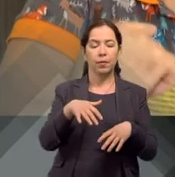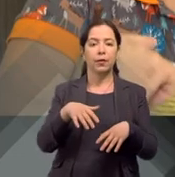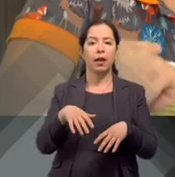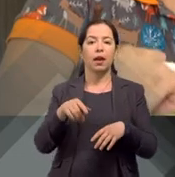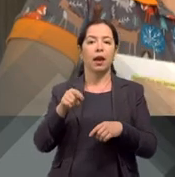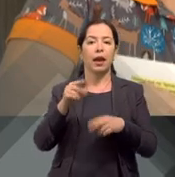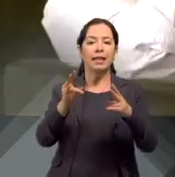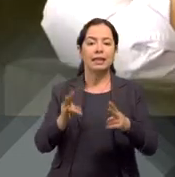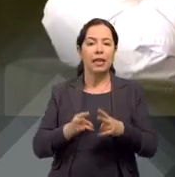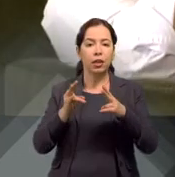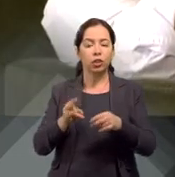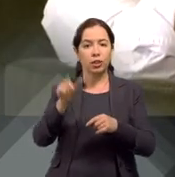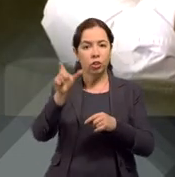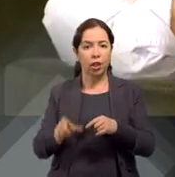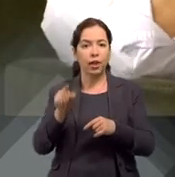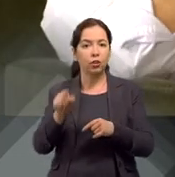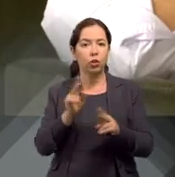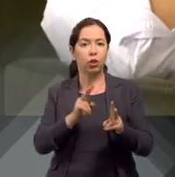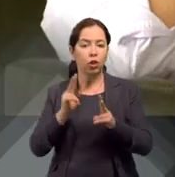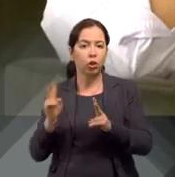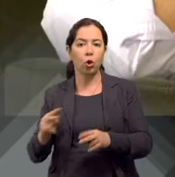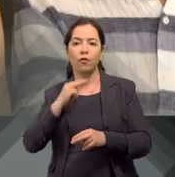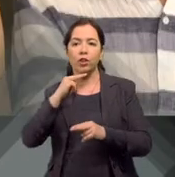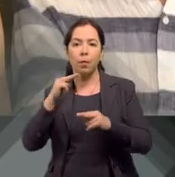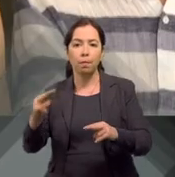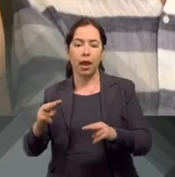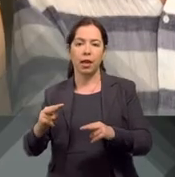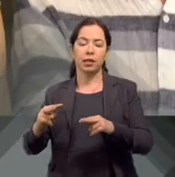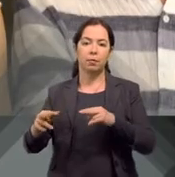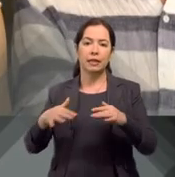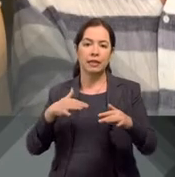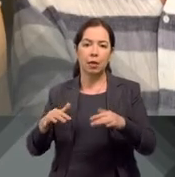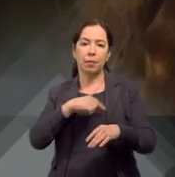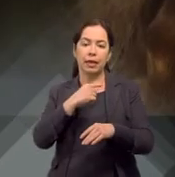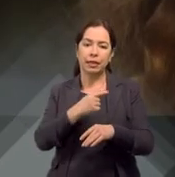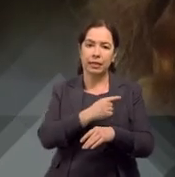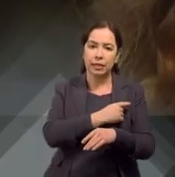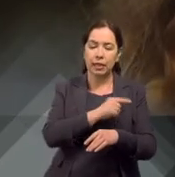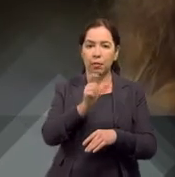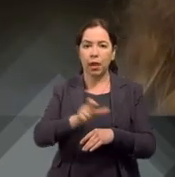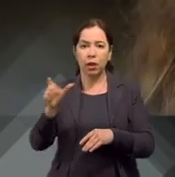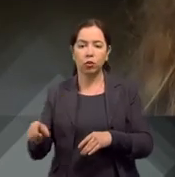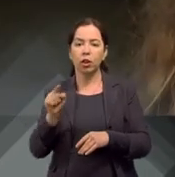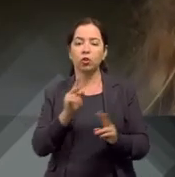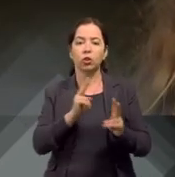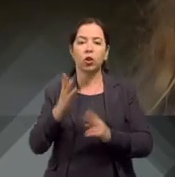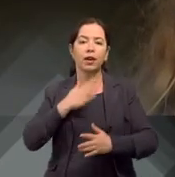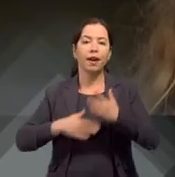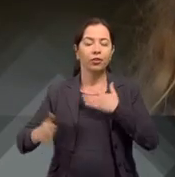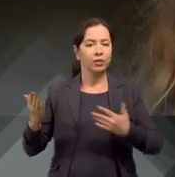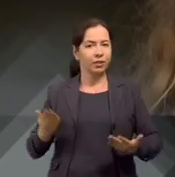других людей, привет Антону, кто наслаждается совместным бытием больше, чем достижением